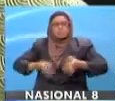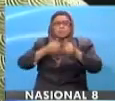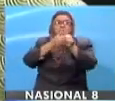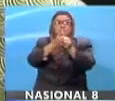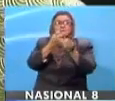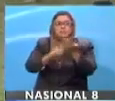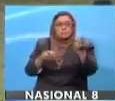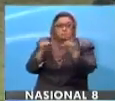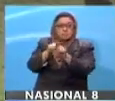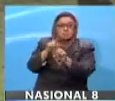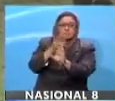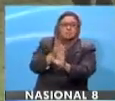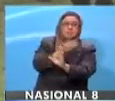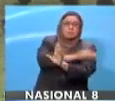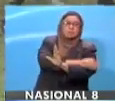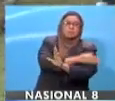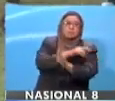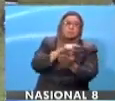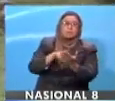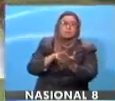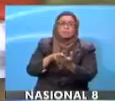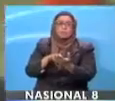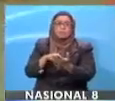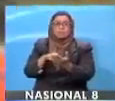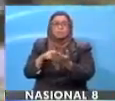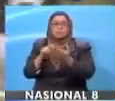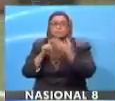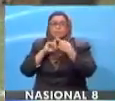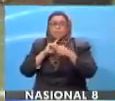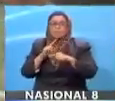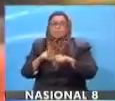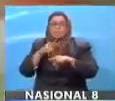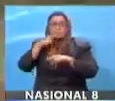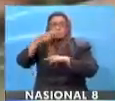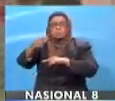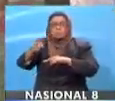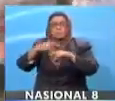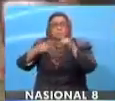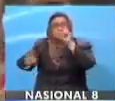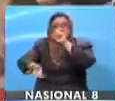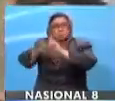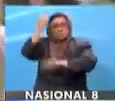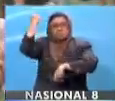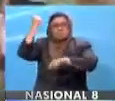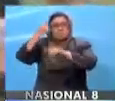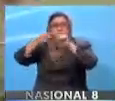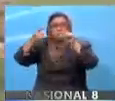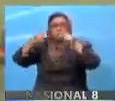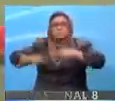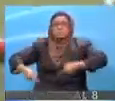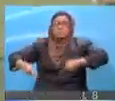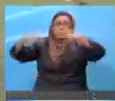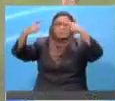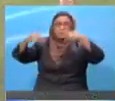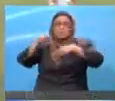berlaku sebelum ini. Khairi turut menguras kemenangan skuad rugby negara di kejohanan rugby Asia semalam.